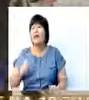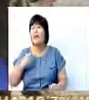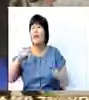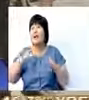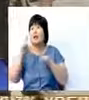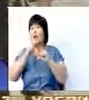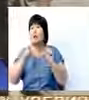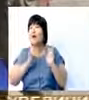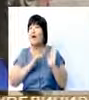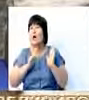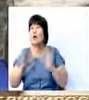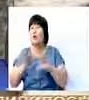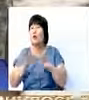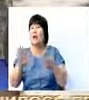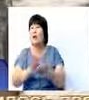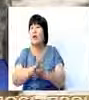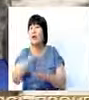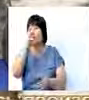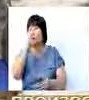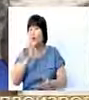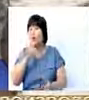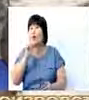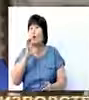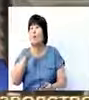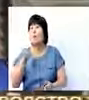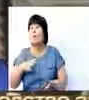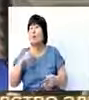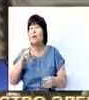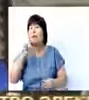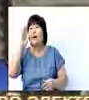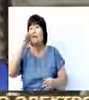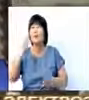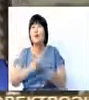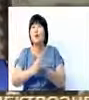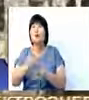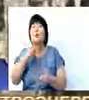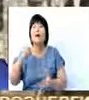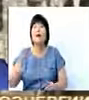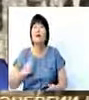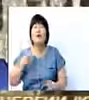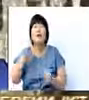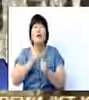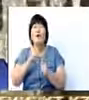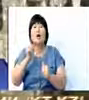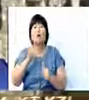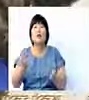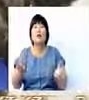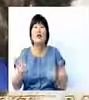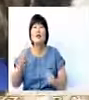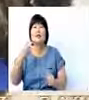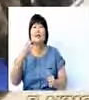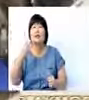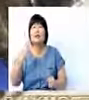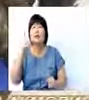Военно-техническая школа регулярно организует бесплатные трехмесячные курсы по подготовке молодых ребят к службе в армию. На каждый курс набирается по